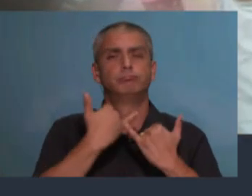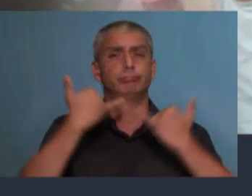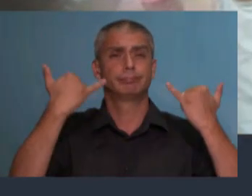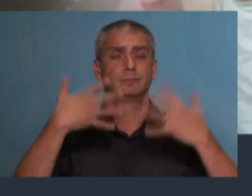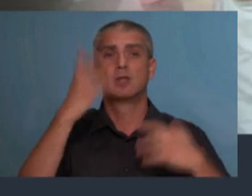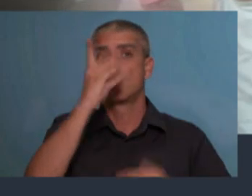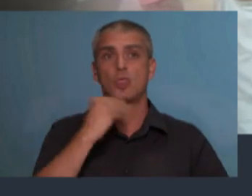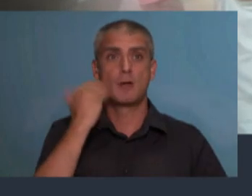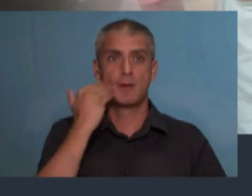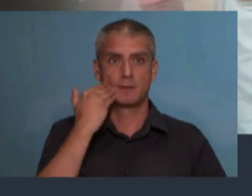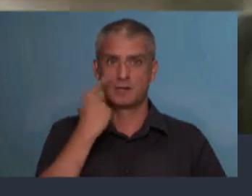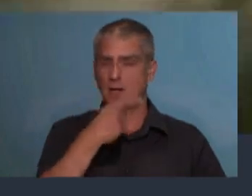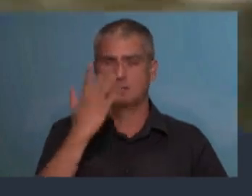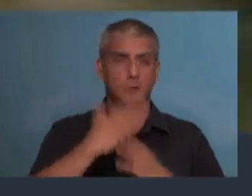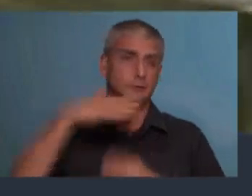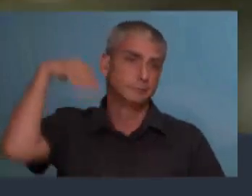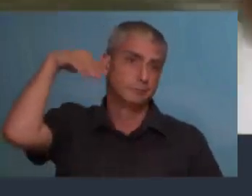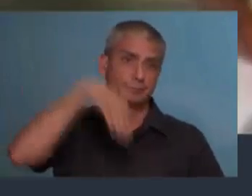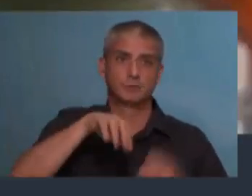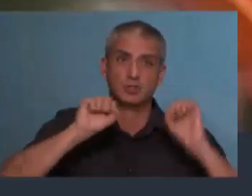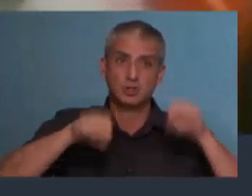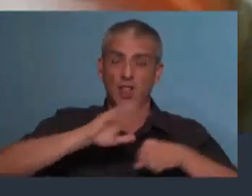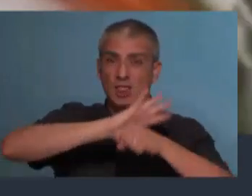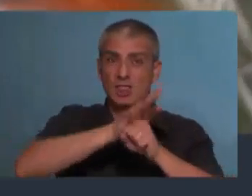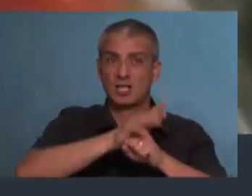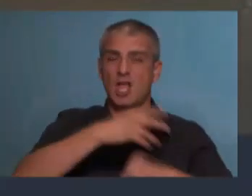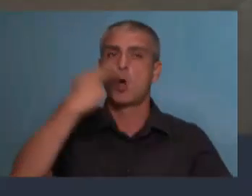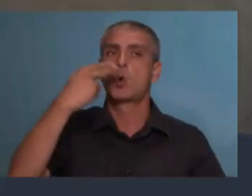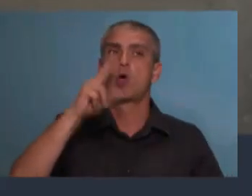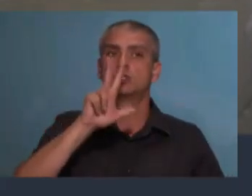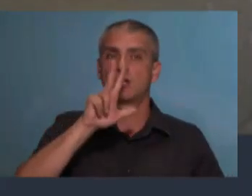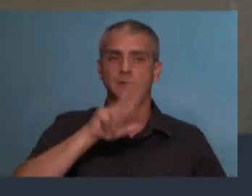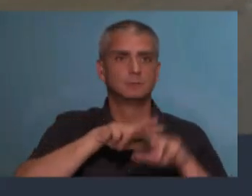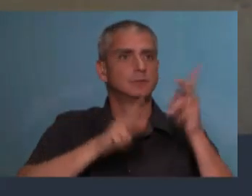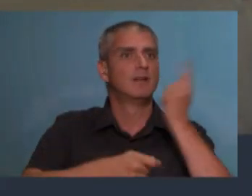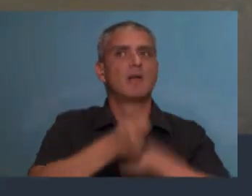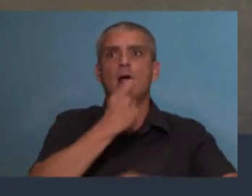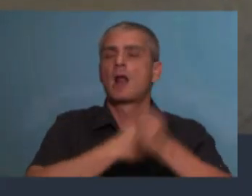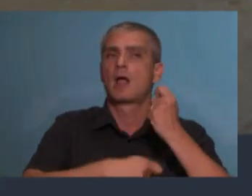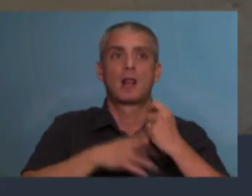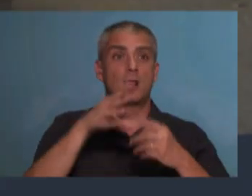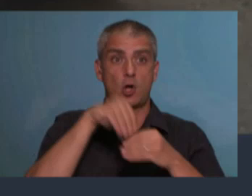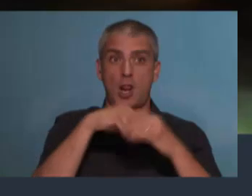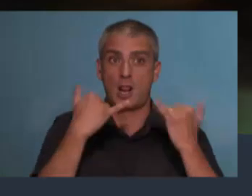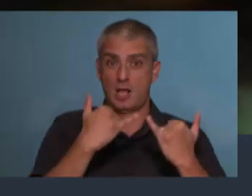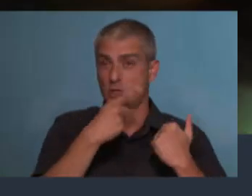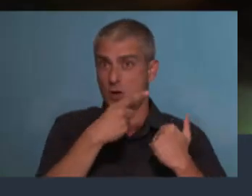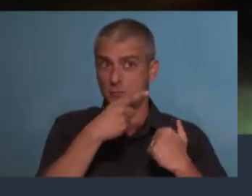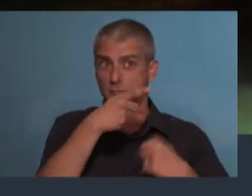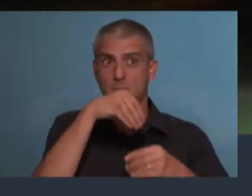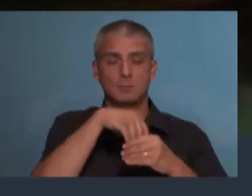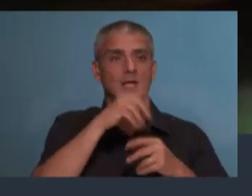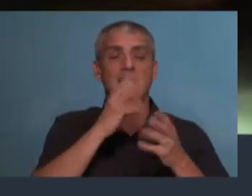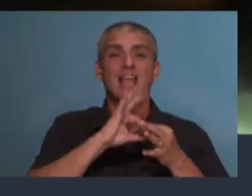באמריקה הלטינית, הידרדרה תחת שלטונו של הדיקטטור הוגו צ'אבס למצב כלכלי, הכולל היום תחת מדורו,